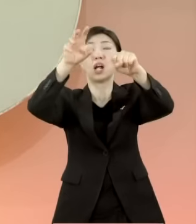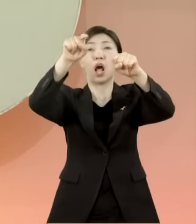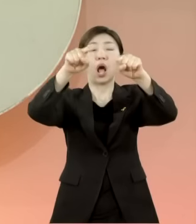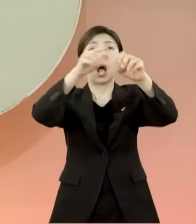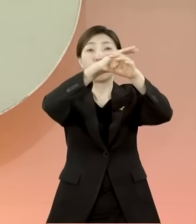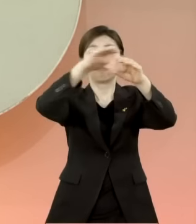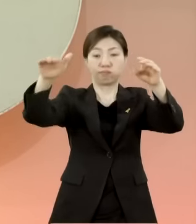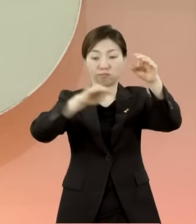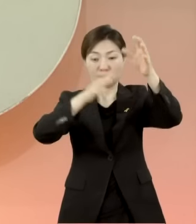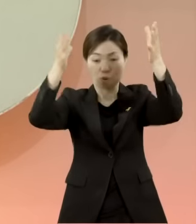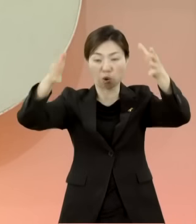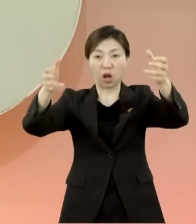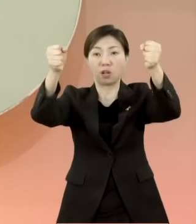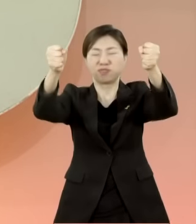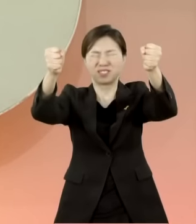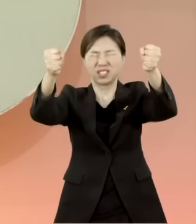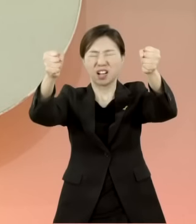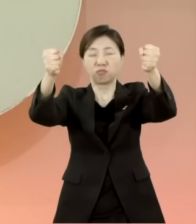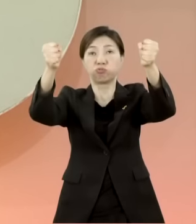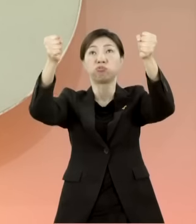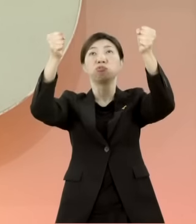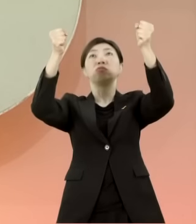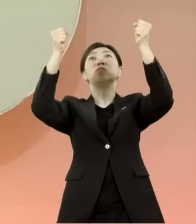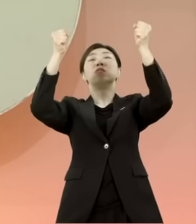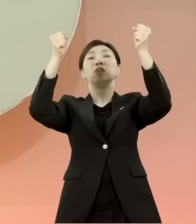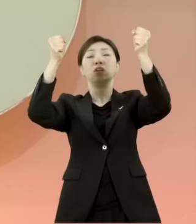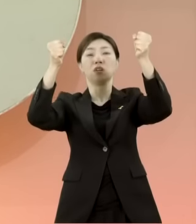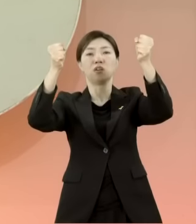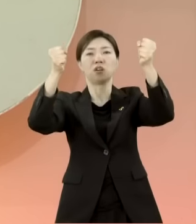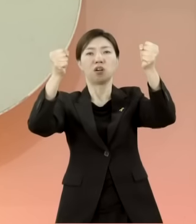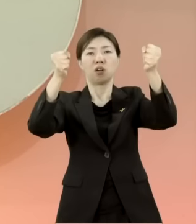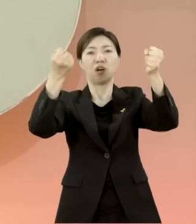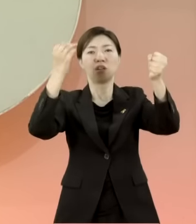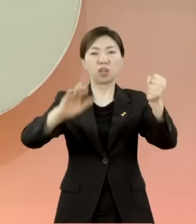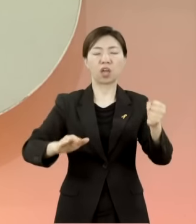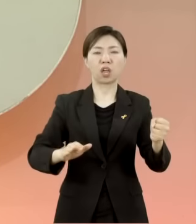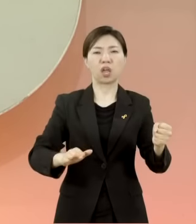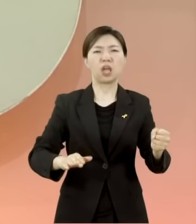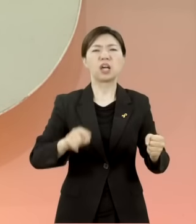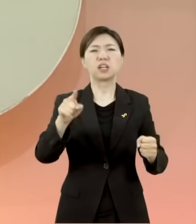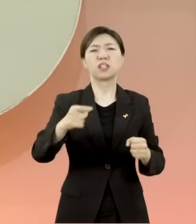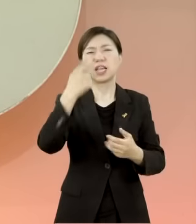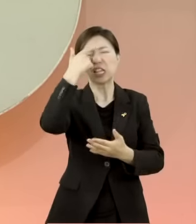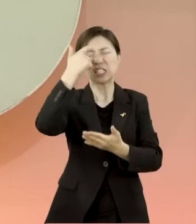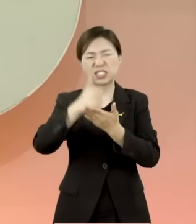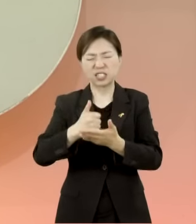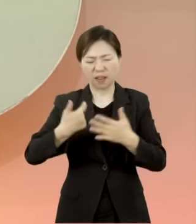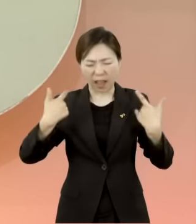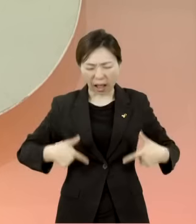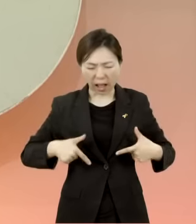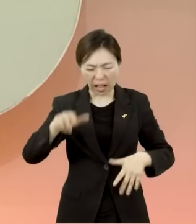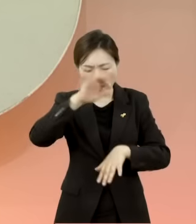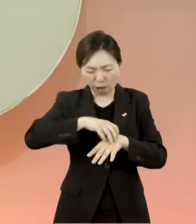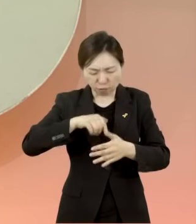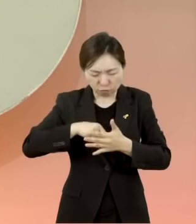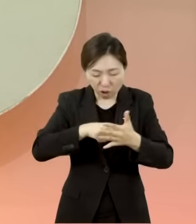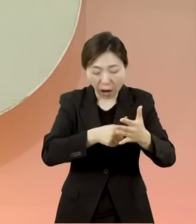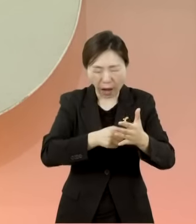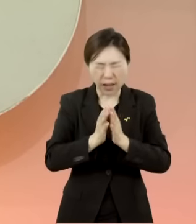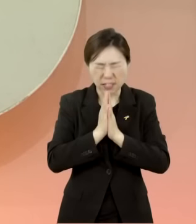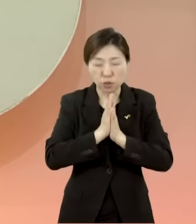그러니까 스님은 붙잡고 이제 뒤로 넘어가는데 그때 한창 열심히